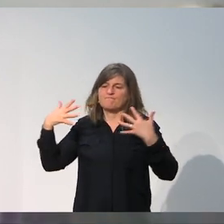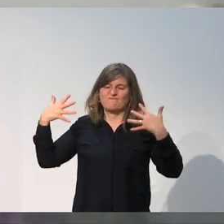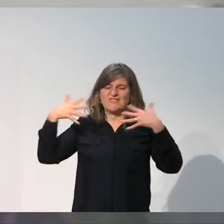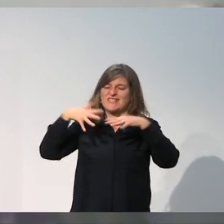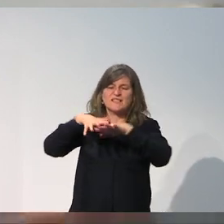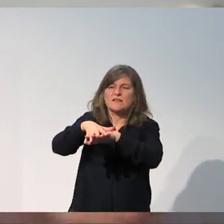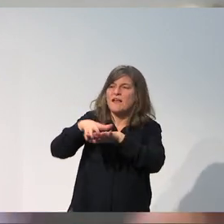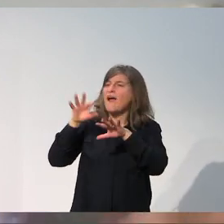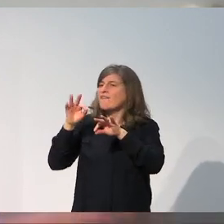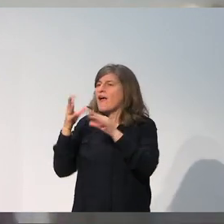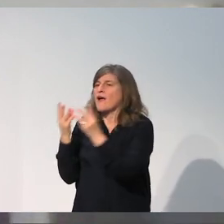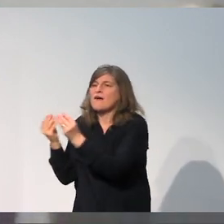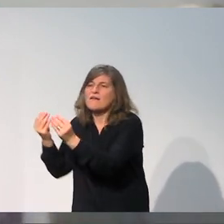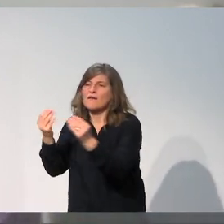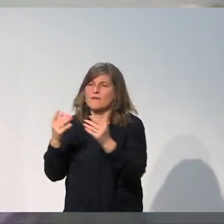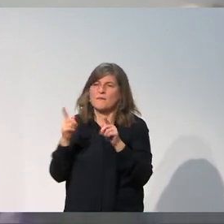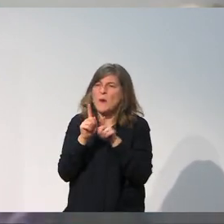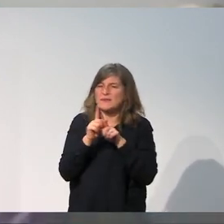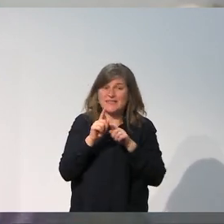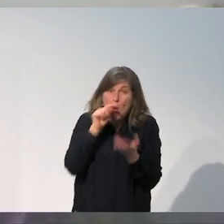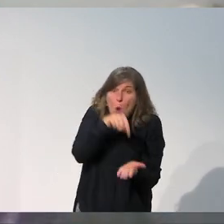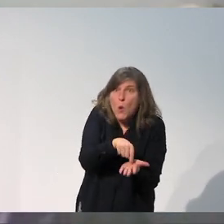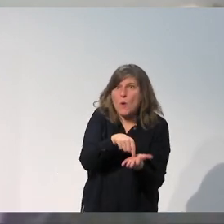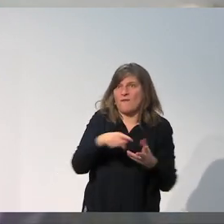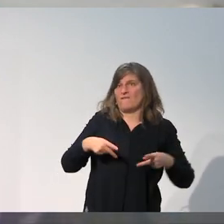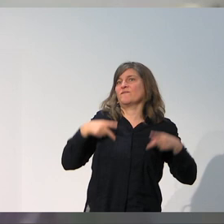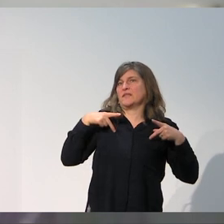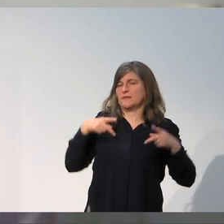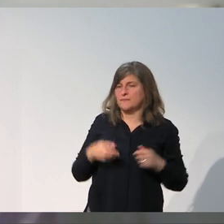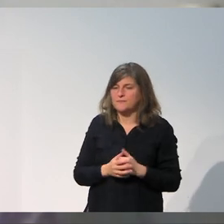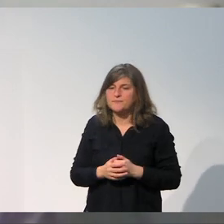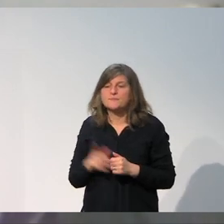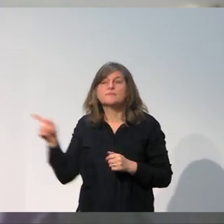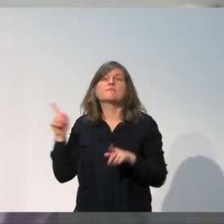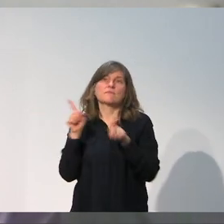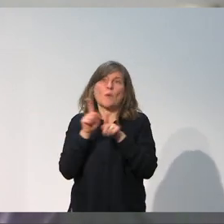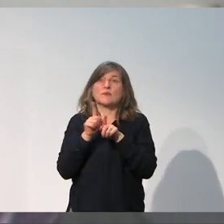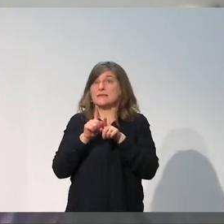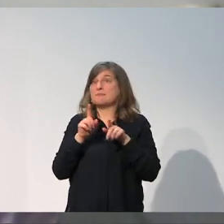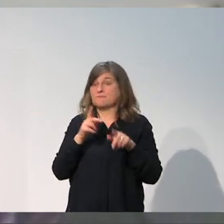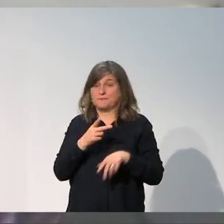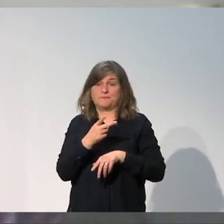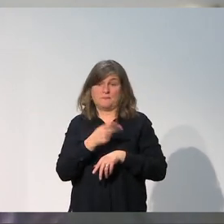et les couches géologiques dans lesquelles ils sont assis. Et même ça se vérifie d'un point de vue médical, puisque...